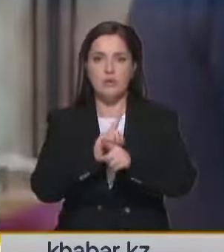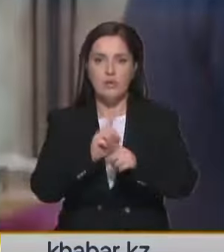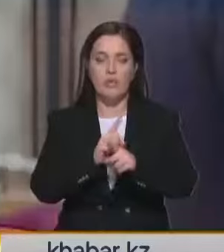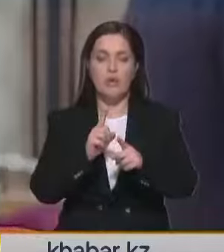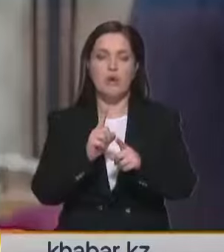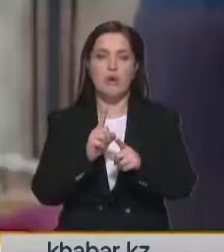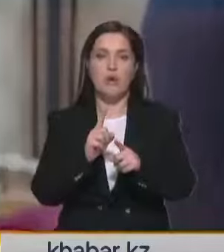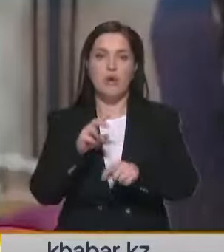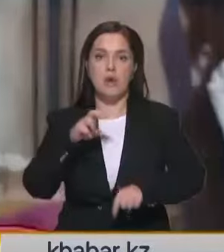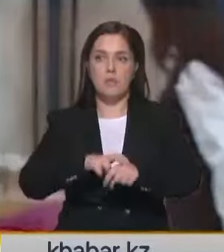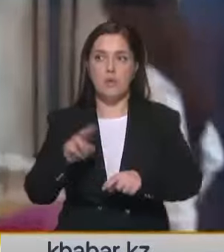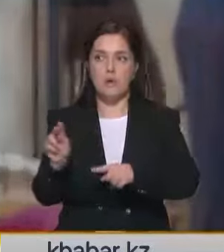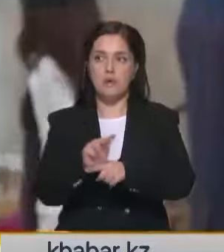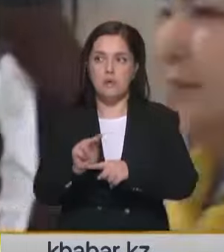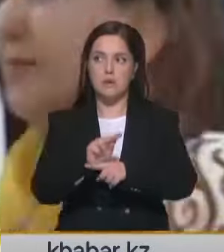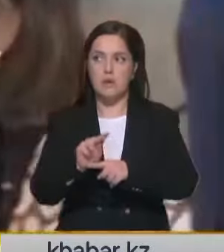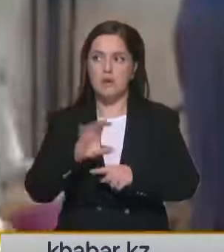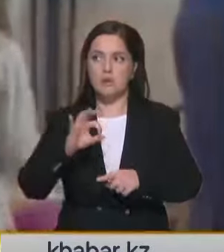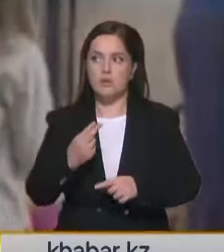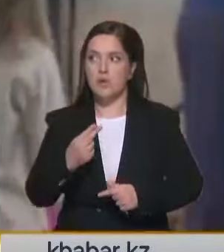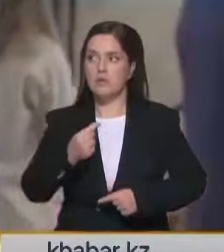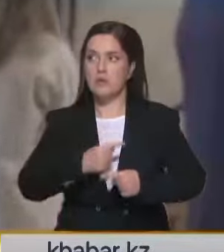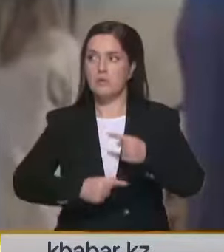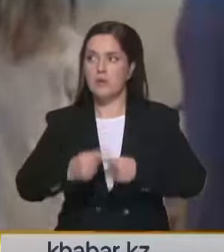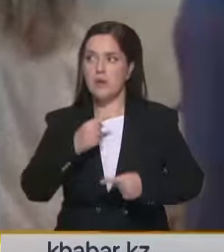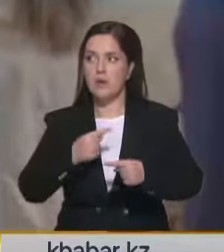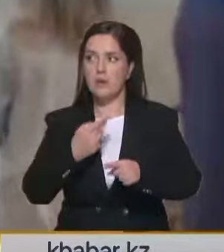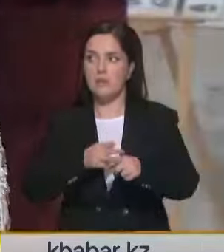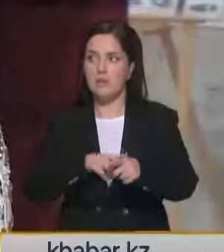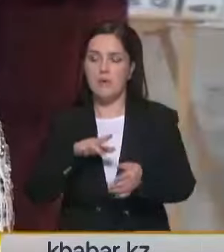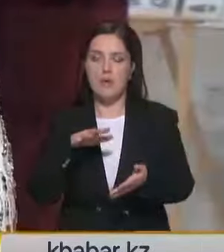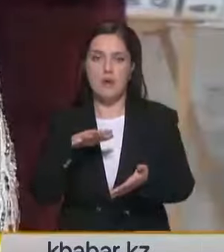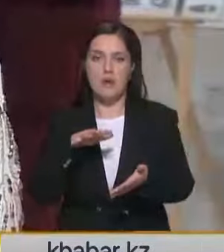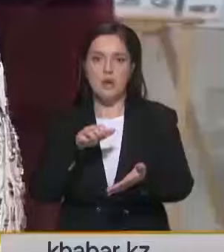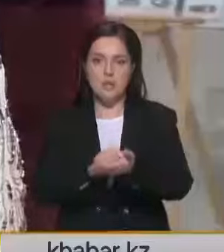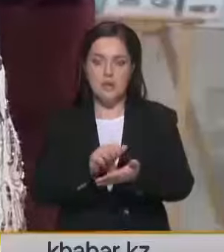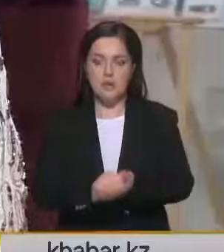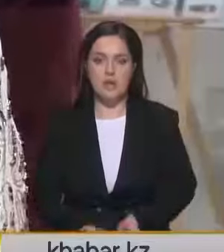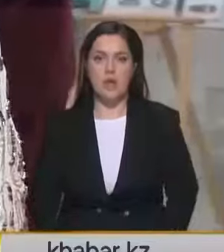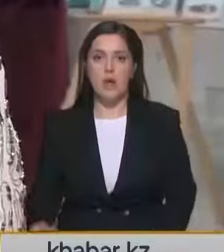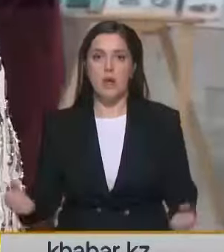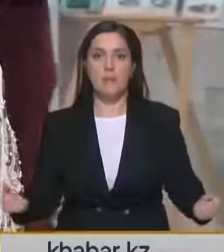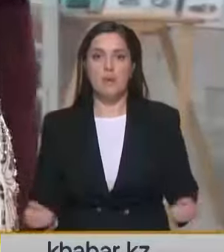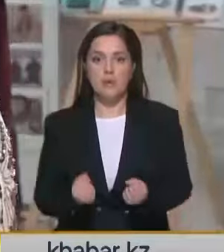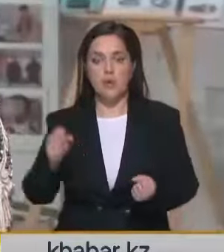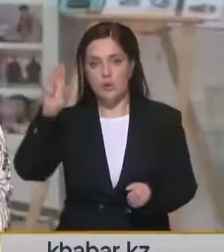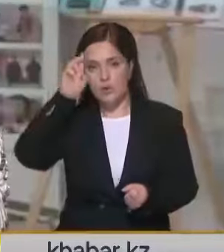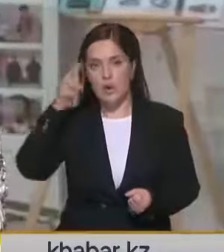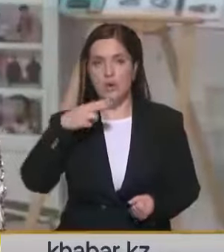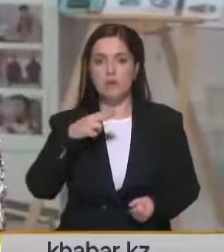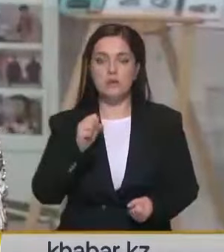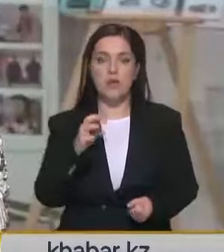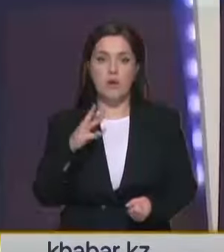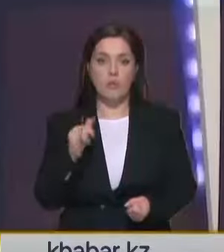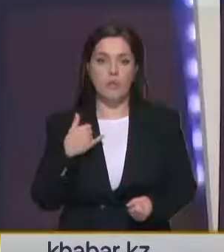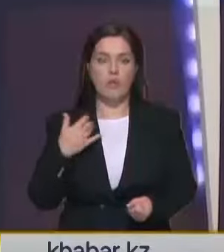Поэтому львиная доля социальных предпринимателей вообще решает вопрос занятости социально уязвимых категорий. По поддержке государства, вот дому, я